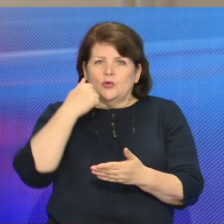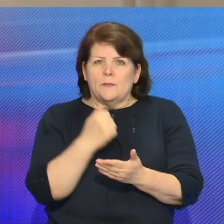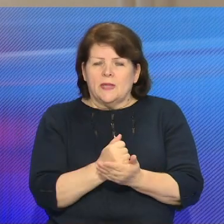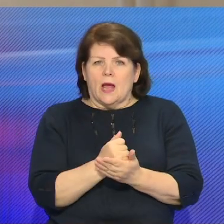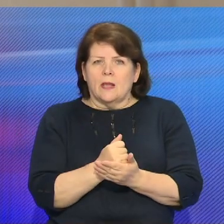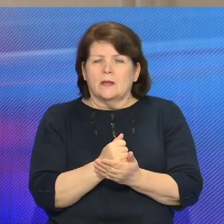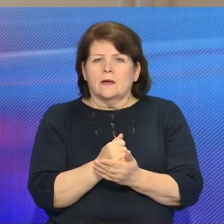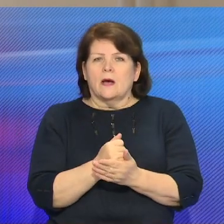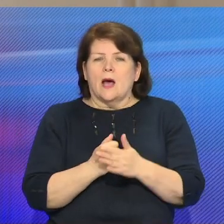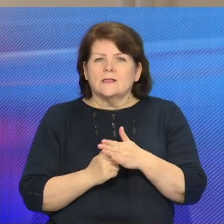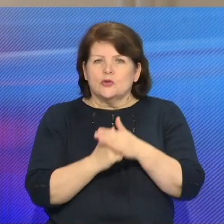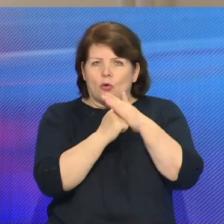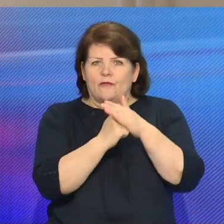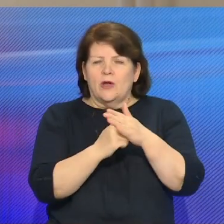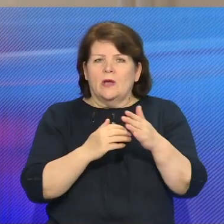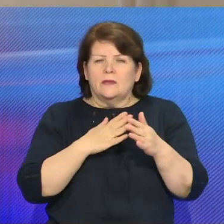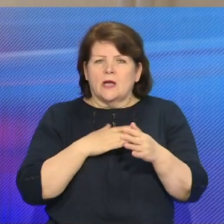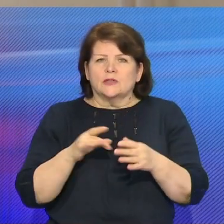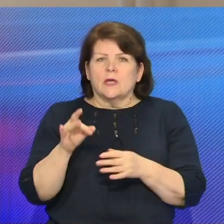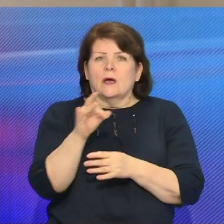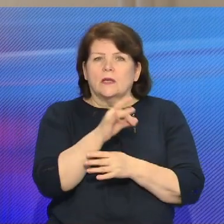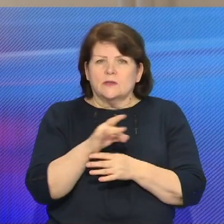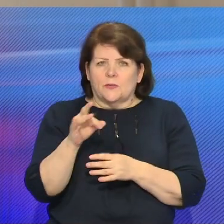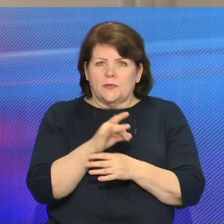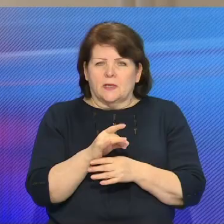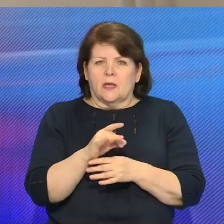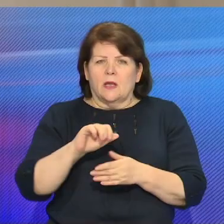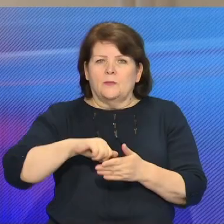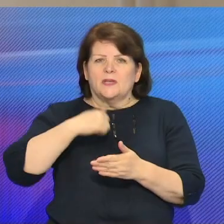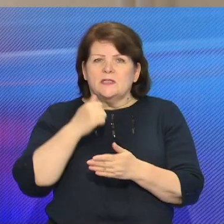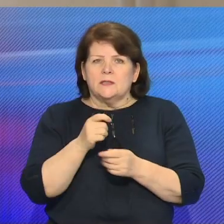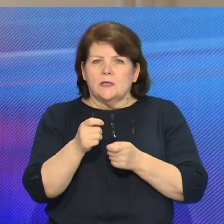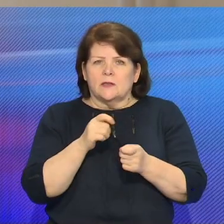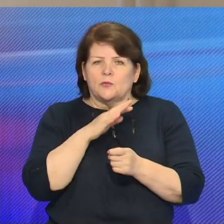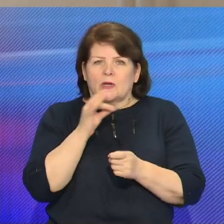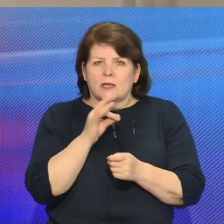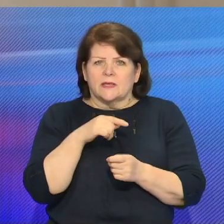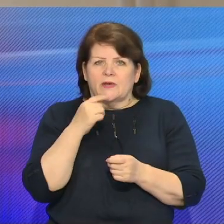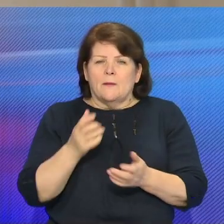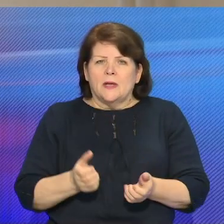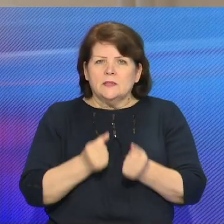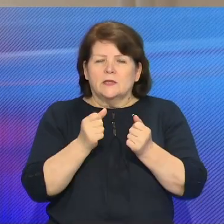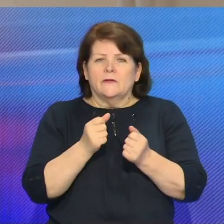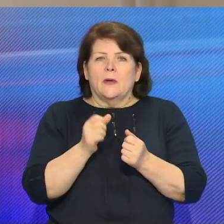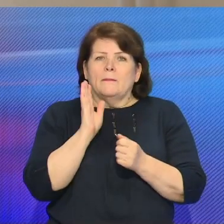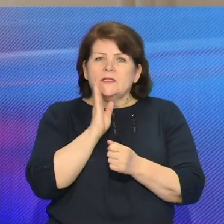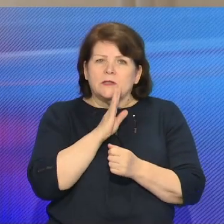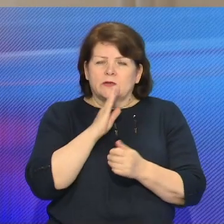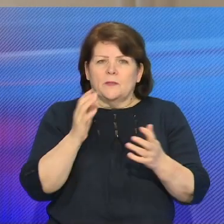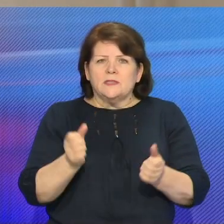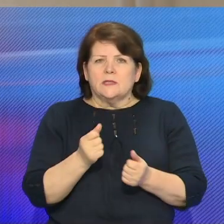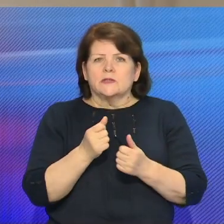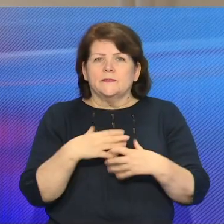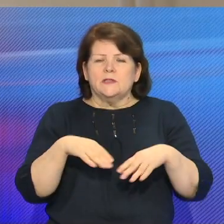нашей Республики Беларусь, о чем и президент неоднократно говорил, что мы поддерживаем материнство, поддерживаем семью, поддерживаем